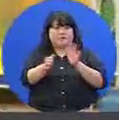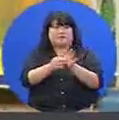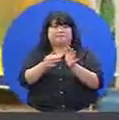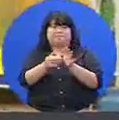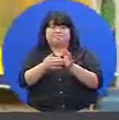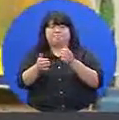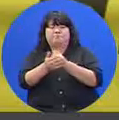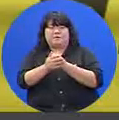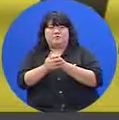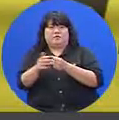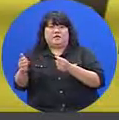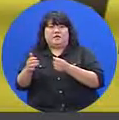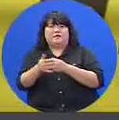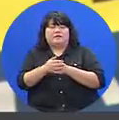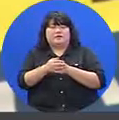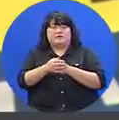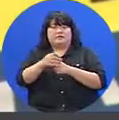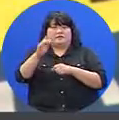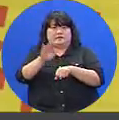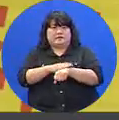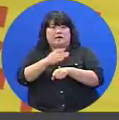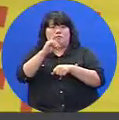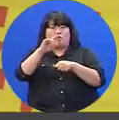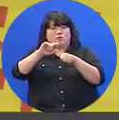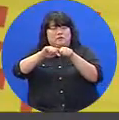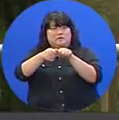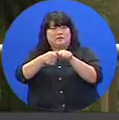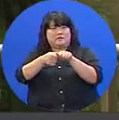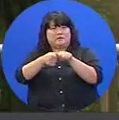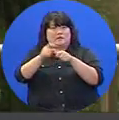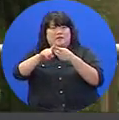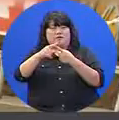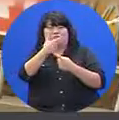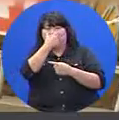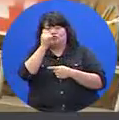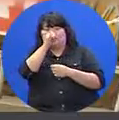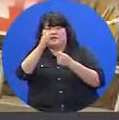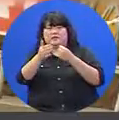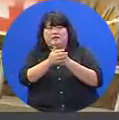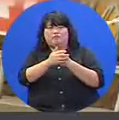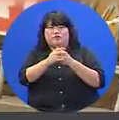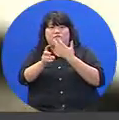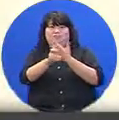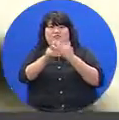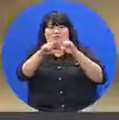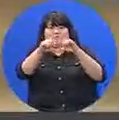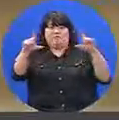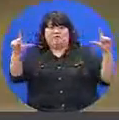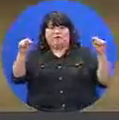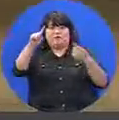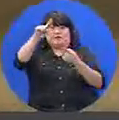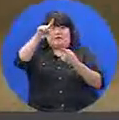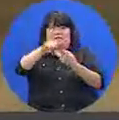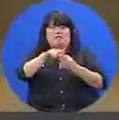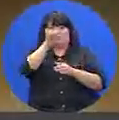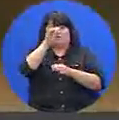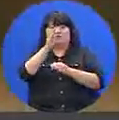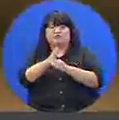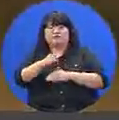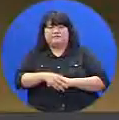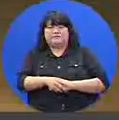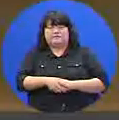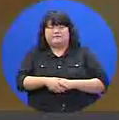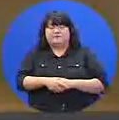그만이라는 업체들의 비양심과 미흡한 처벌 근거 탓에 불법 현수막이 좀처럼 근절되지 않고 있습니다. JTB